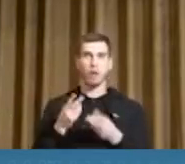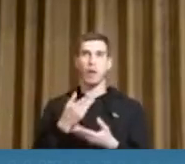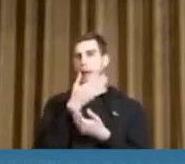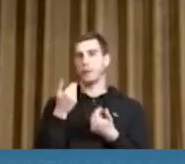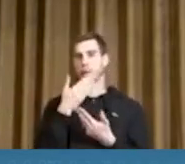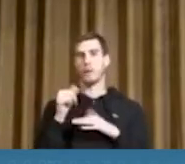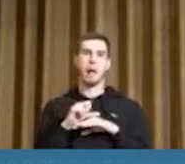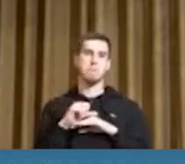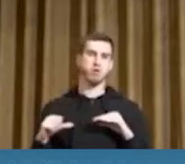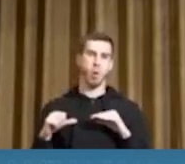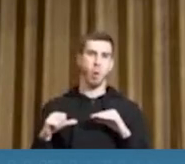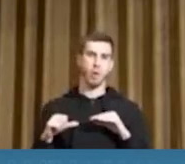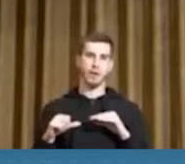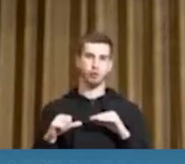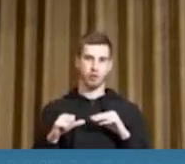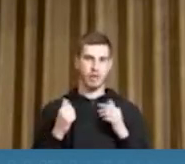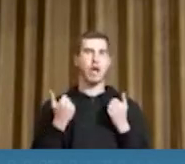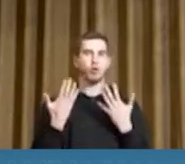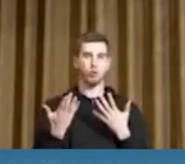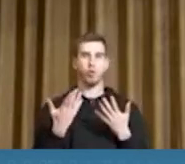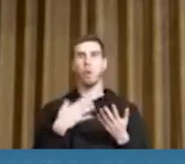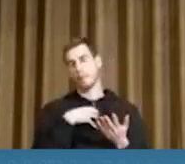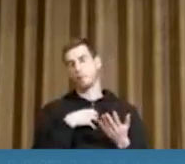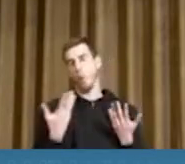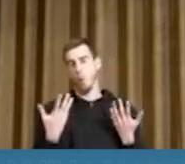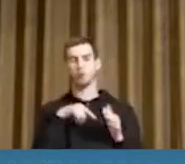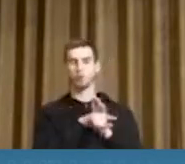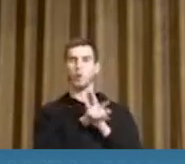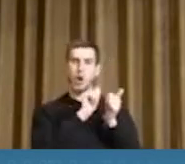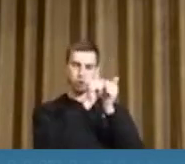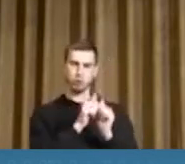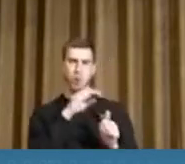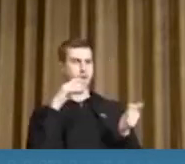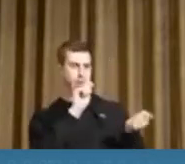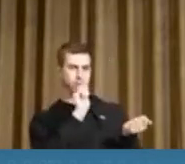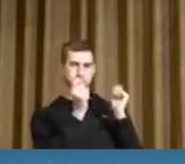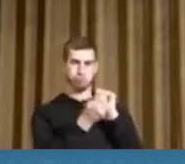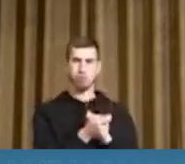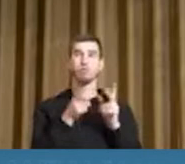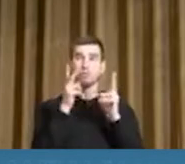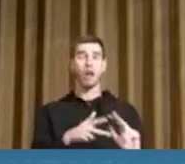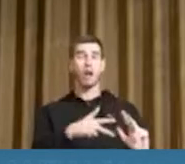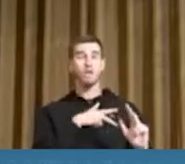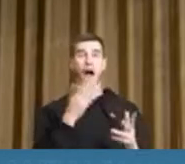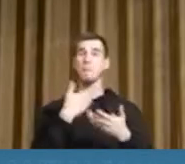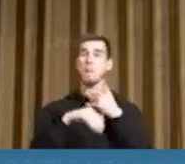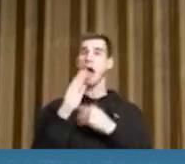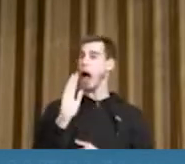hinter diesen sportbedingten Veränderungen. Ansonsten gab es da nichts, was jetzt irgendwo auffällig gewesen wäre.